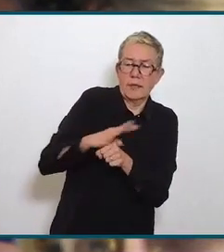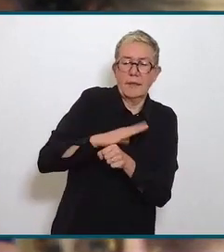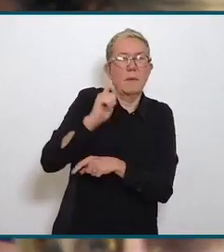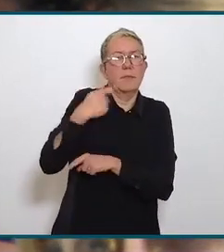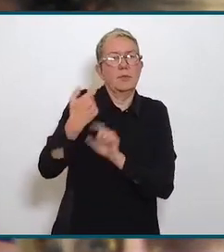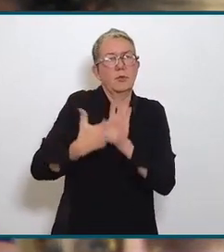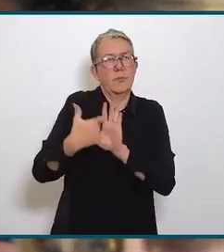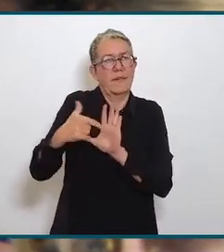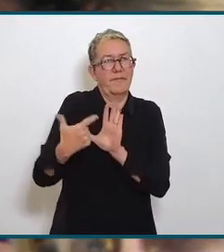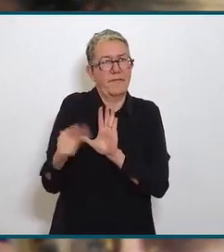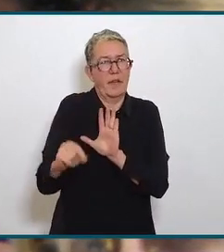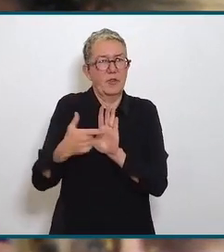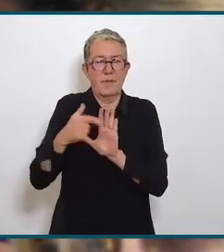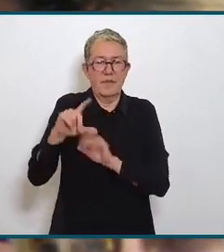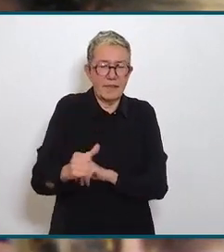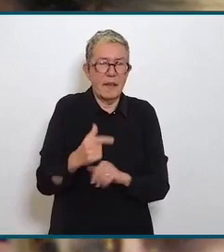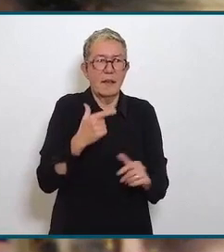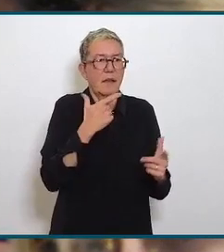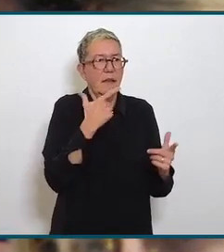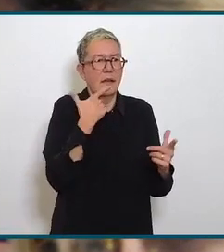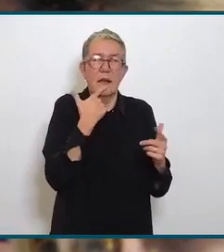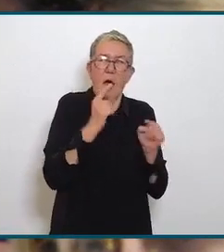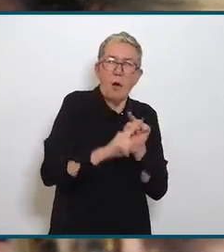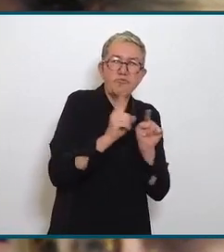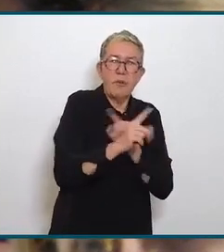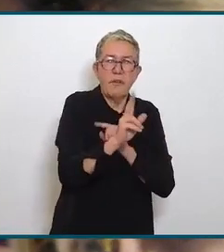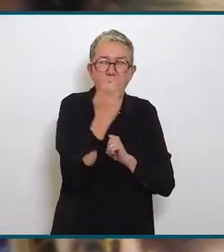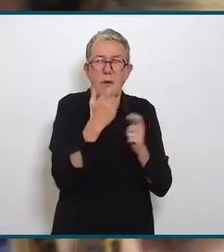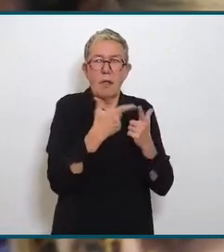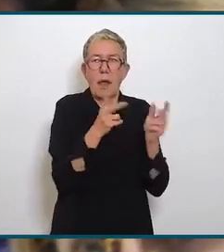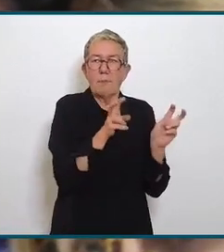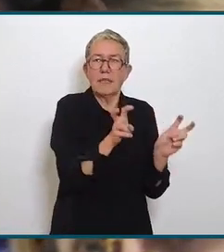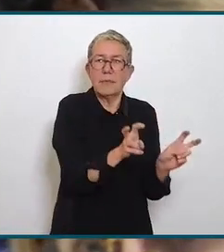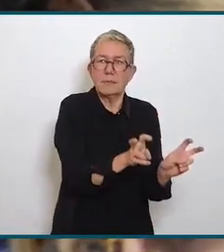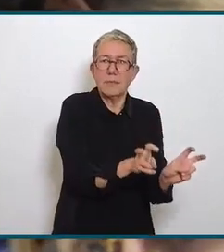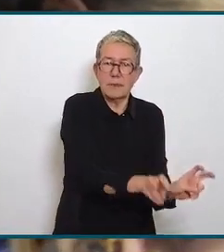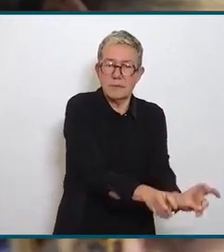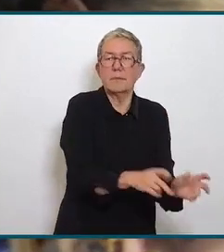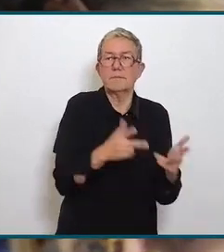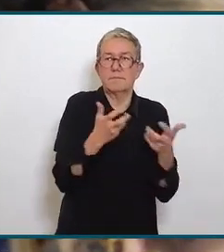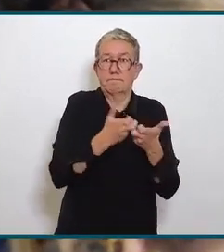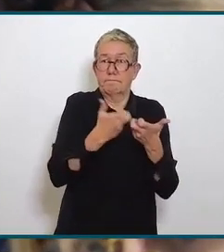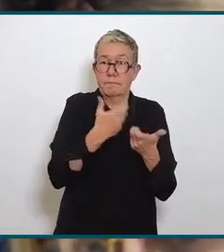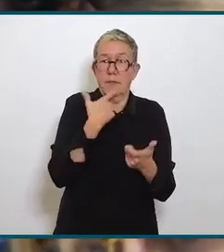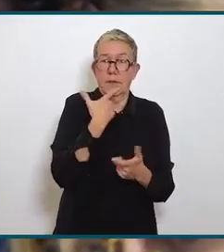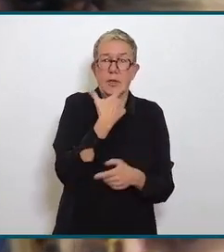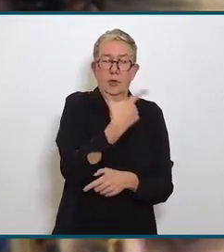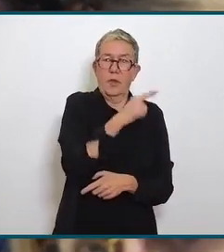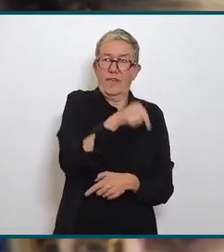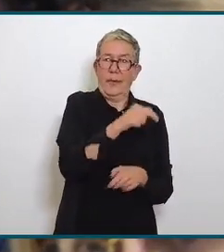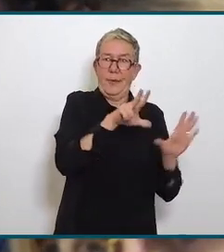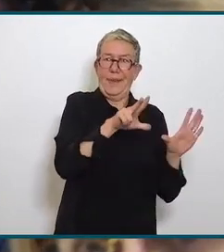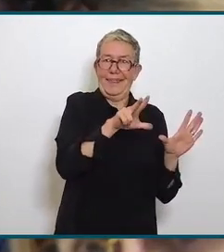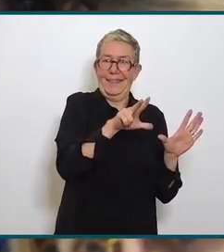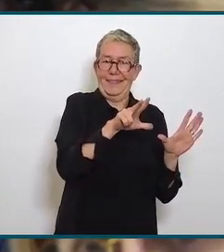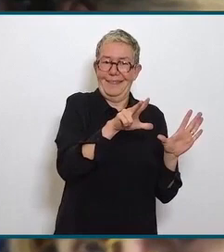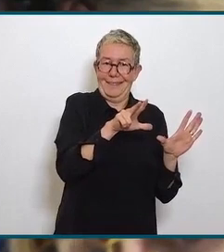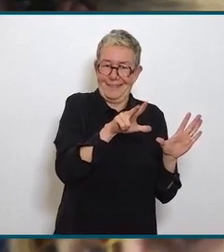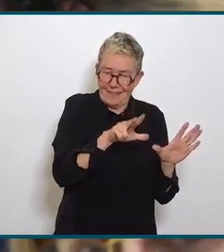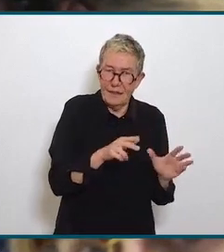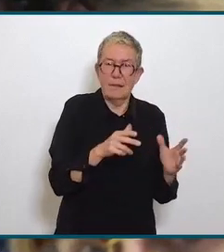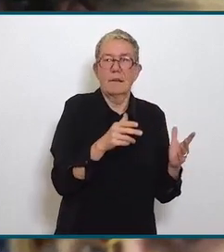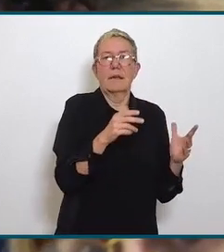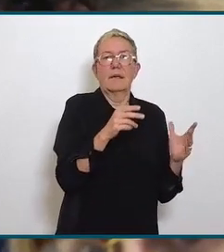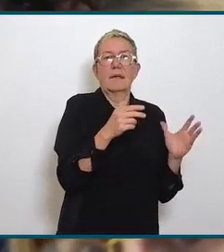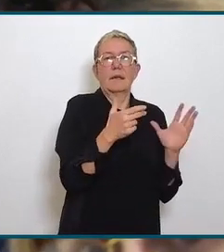taux d'atteinte aux biens est en baisse constante, avec un exemple concret, un indice de 2,8 en 2020 contre 3,2 en